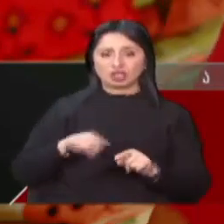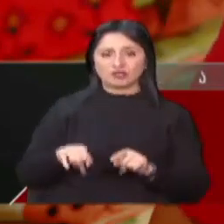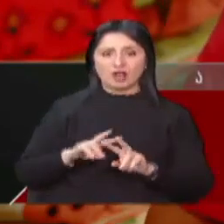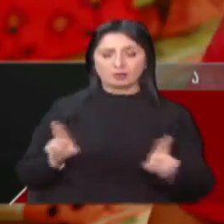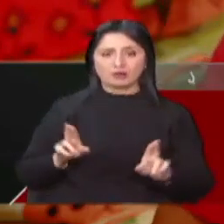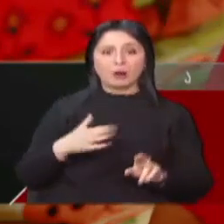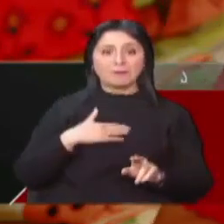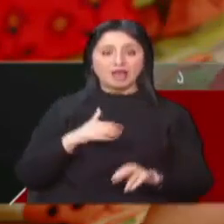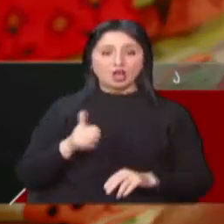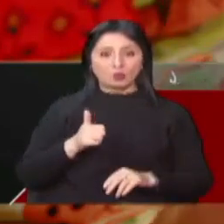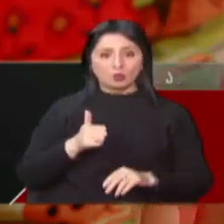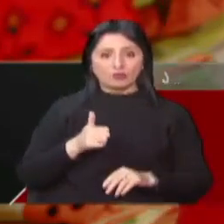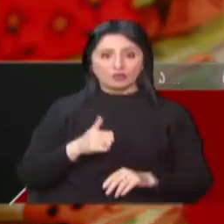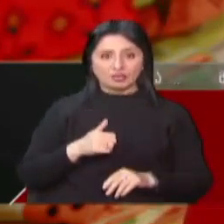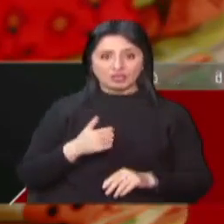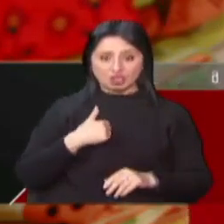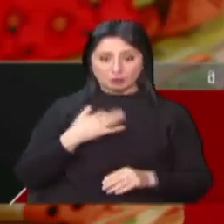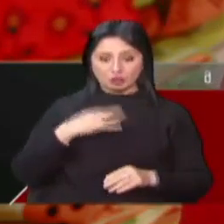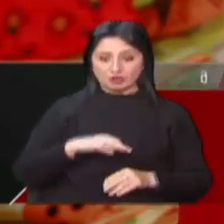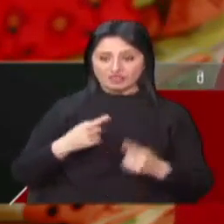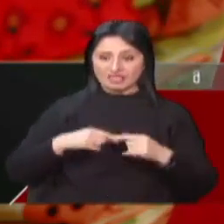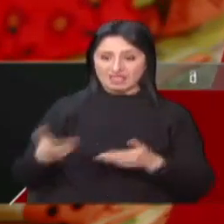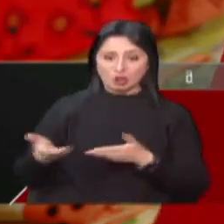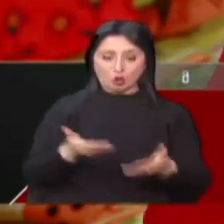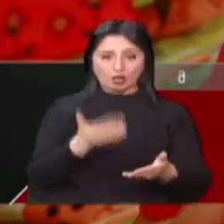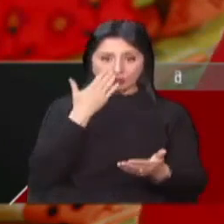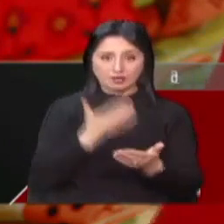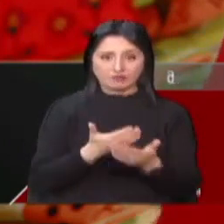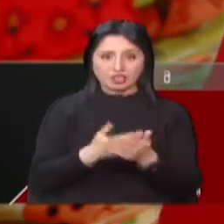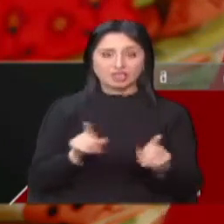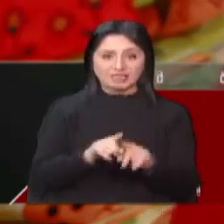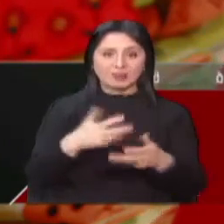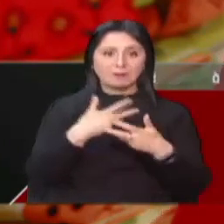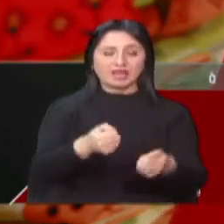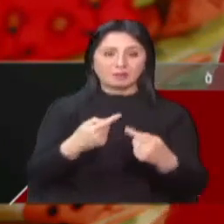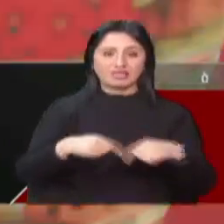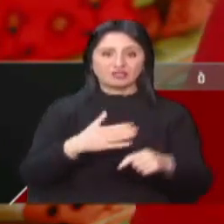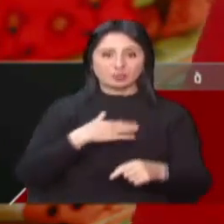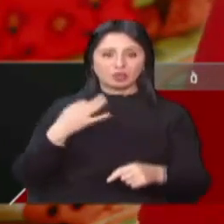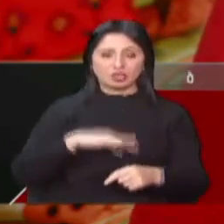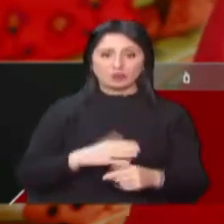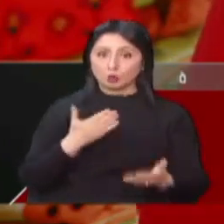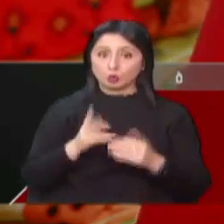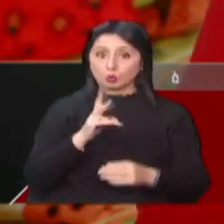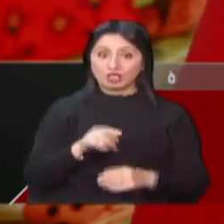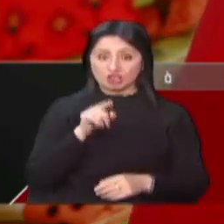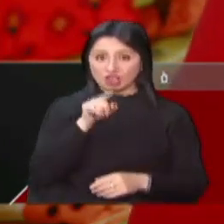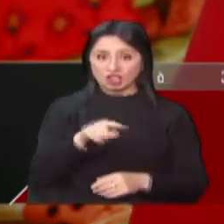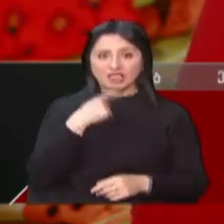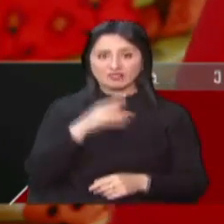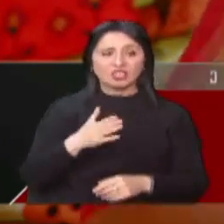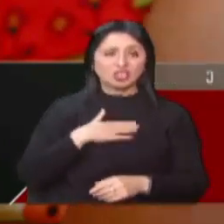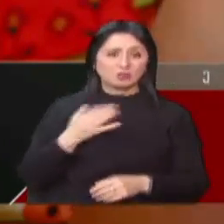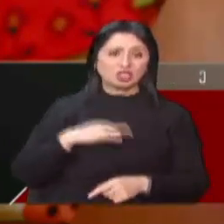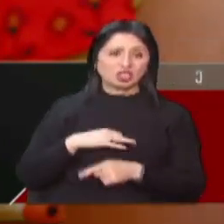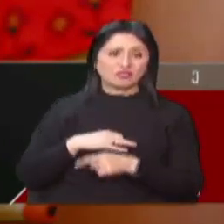ანუ მე როგორც ვაწუდი ჩემ შვილს საზოგადოებას, ისე იღებს საზოგადოება ჩემ შვილს. თუ კი შენ იტყვირო,